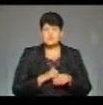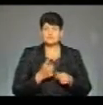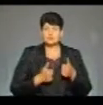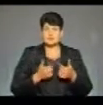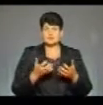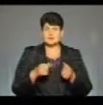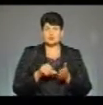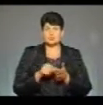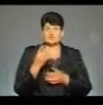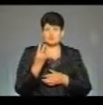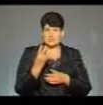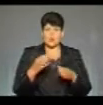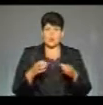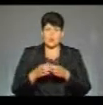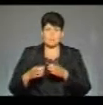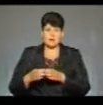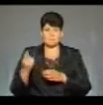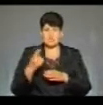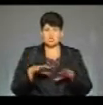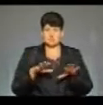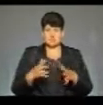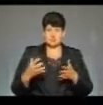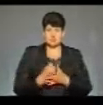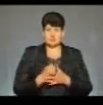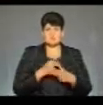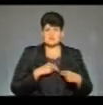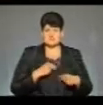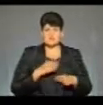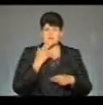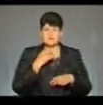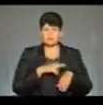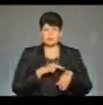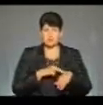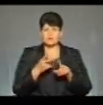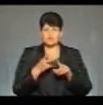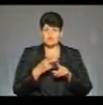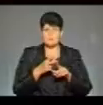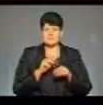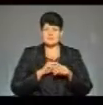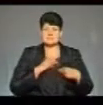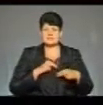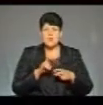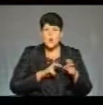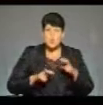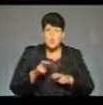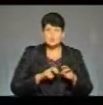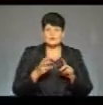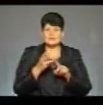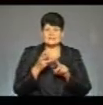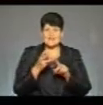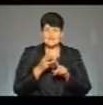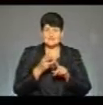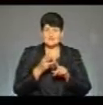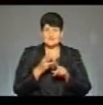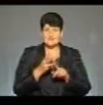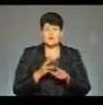участь 4 команди. Перше місце здобули працівники Нацполіції Тернополя, друге – працівники розшуку, третю сходинку посіли бійці